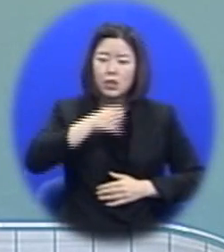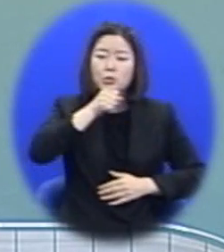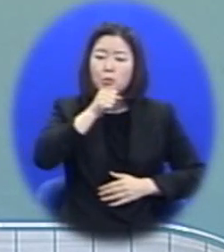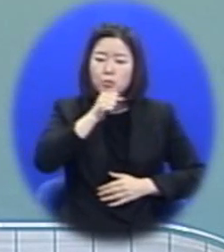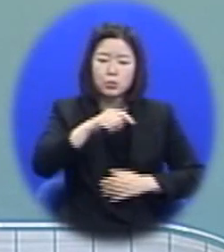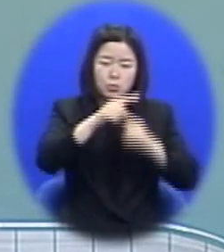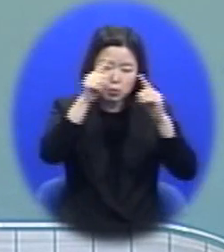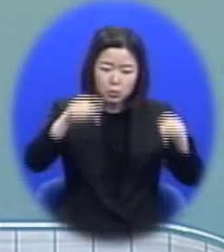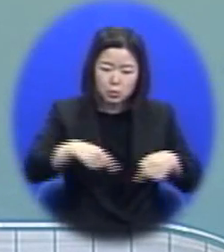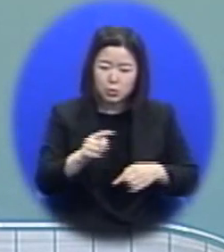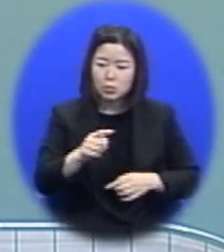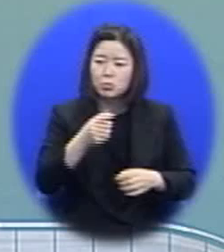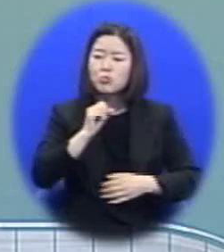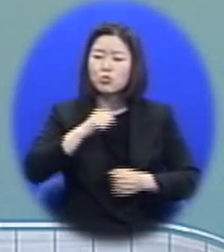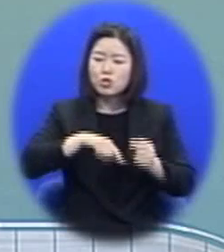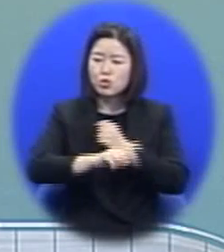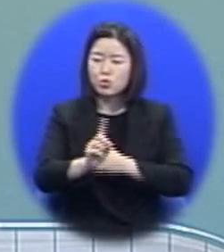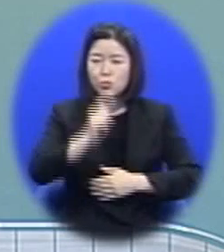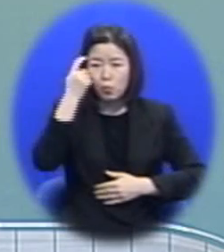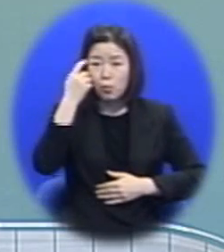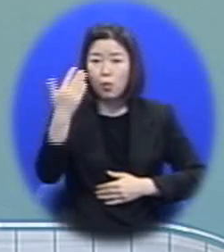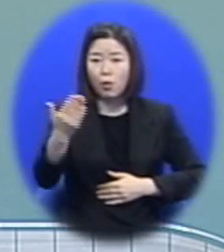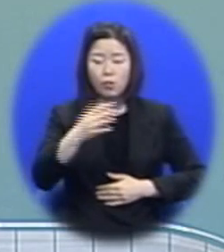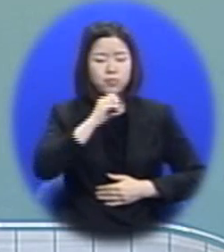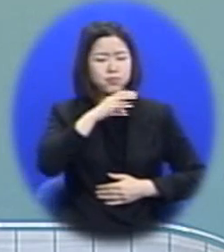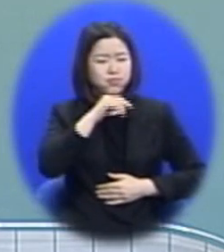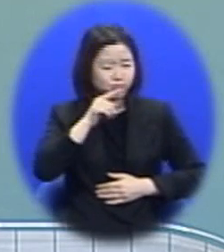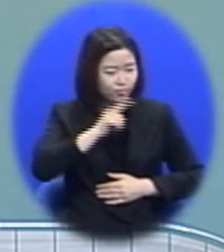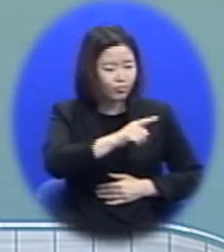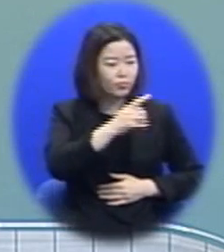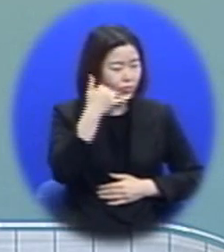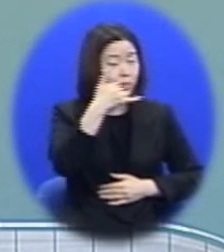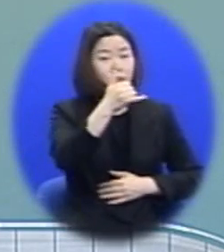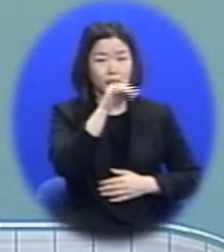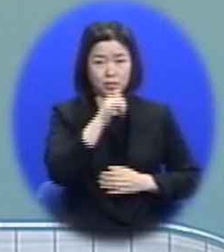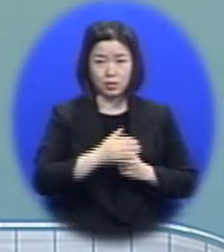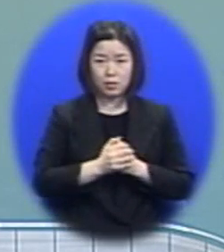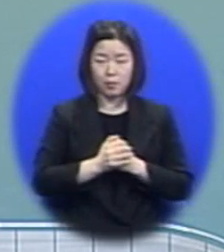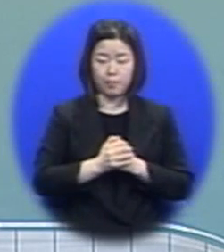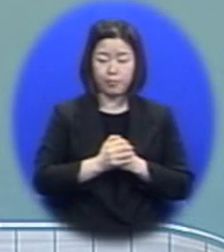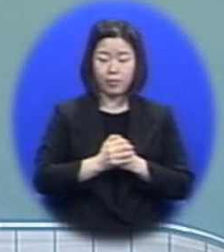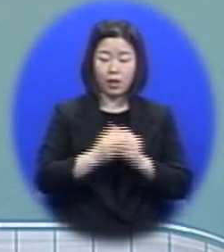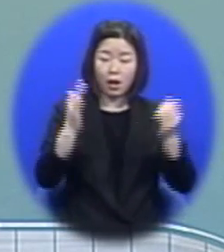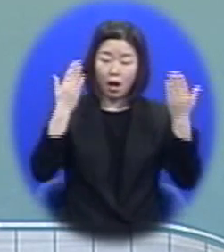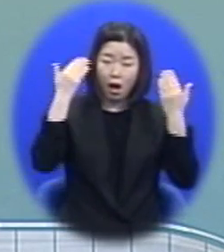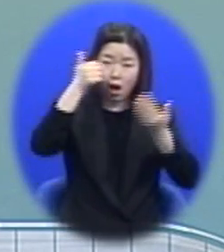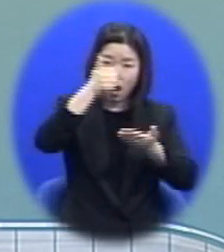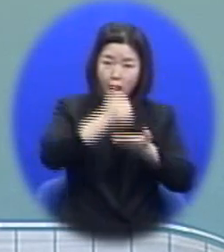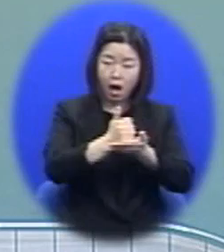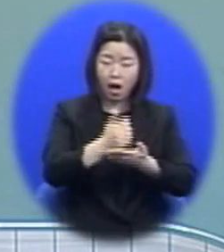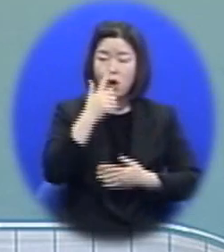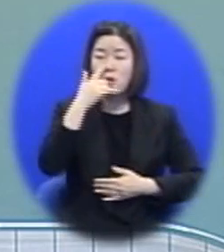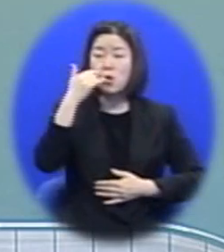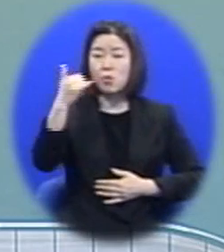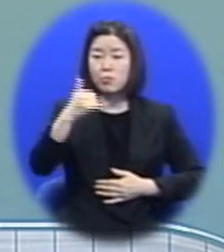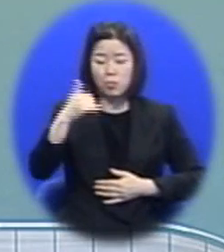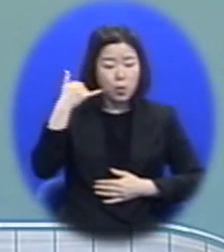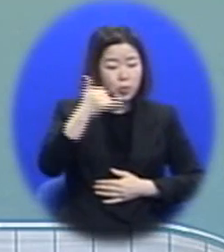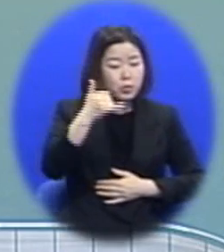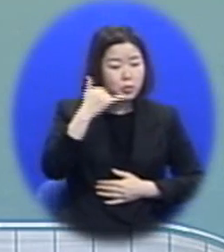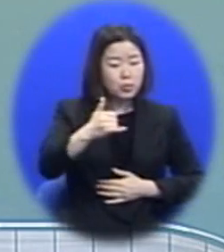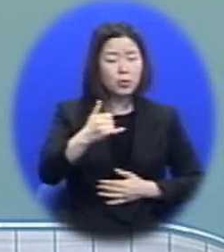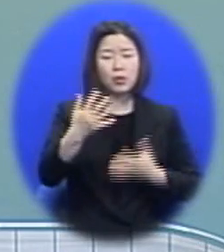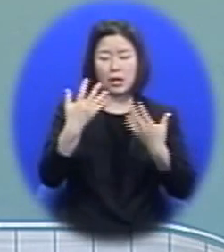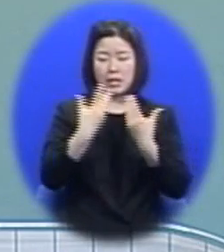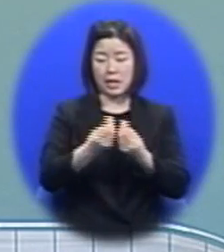뭐냐 하고 항의를 하는 전입니다 총장실로 학부모가 전화거는 경우가 많답니다